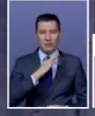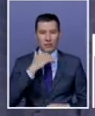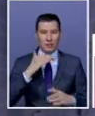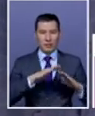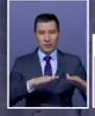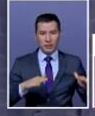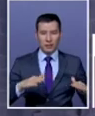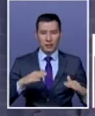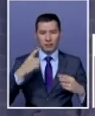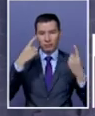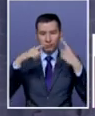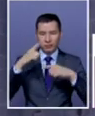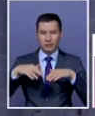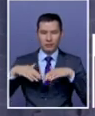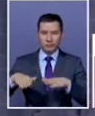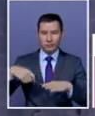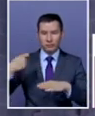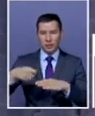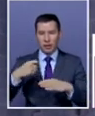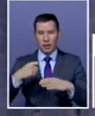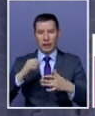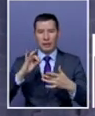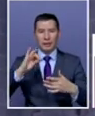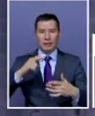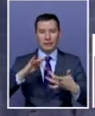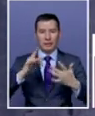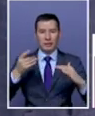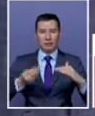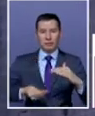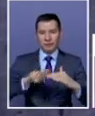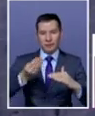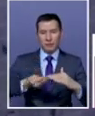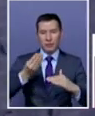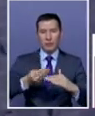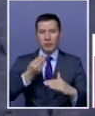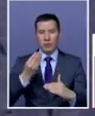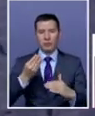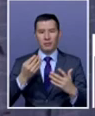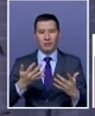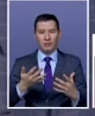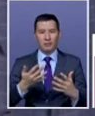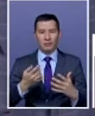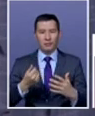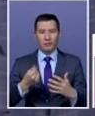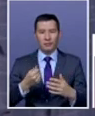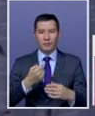Мысалы, әрқайсы бір бөлік-бөлік бутик или магазиннен орын арендовать ететін біз оған ақша төлеу керек. Сол үшін біз